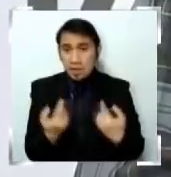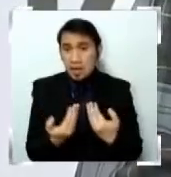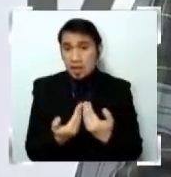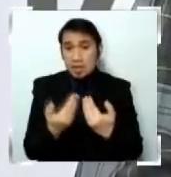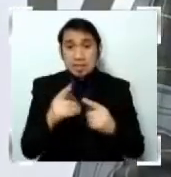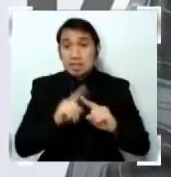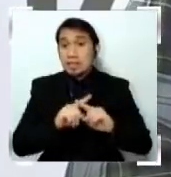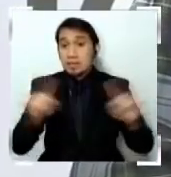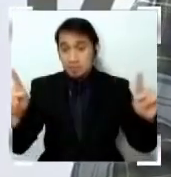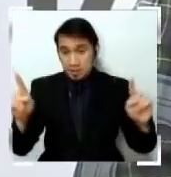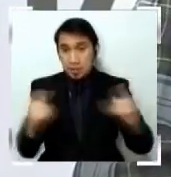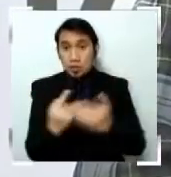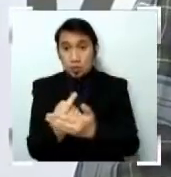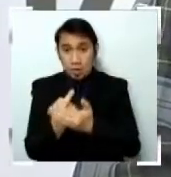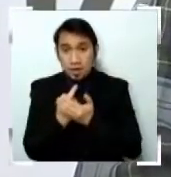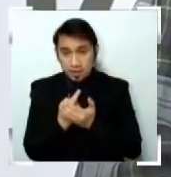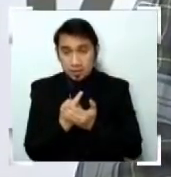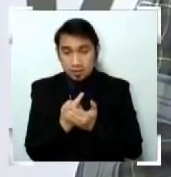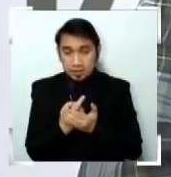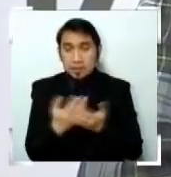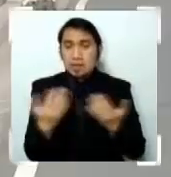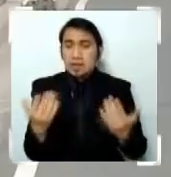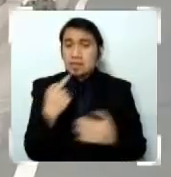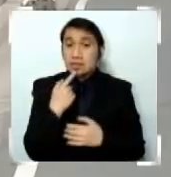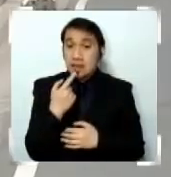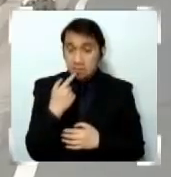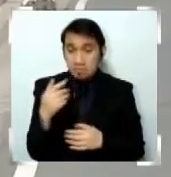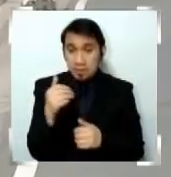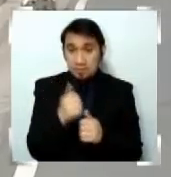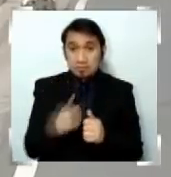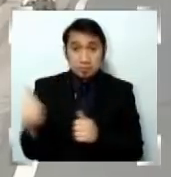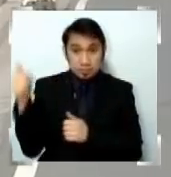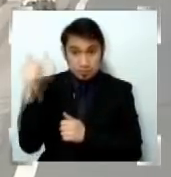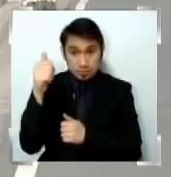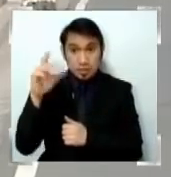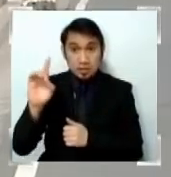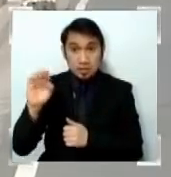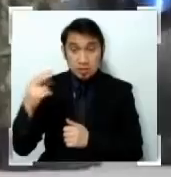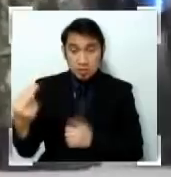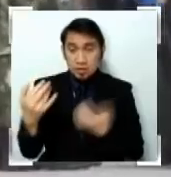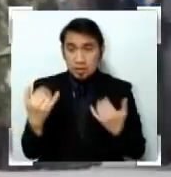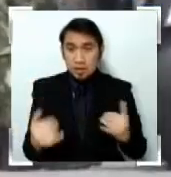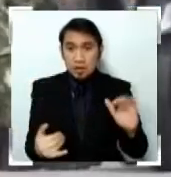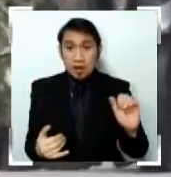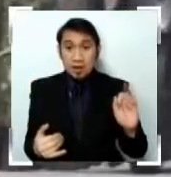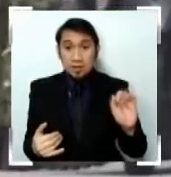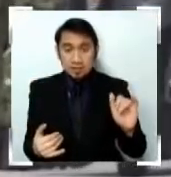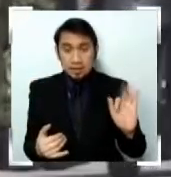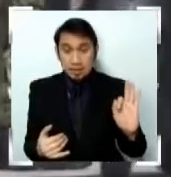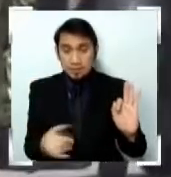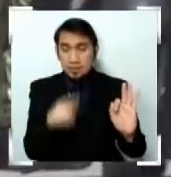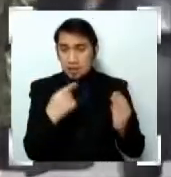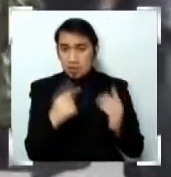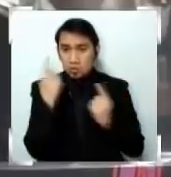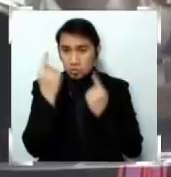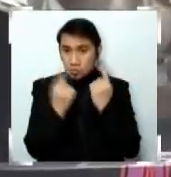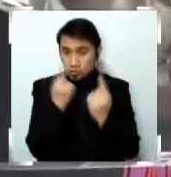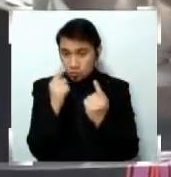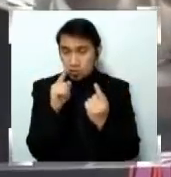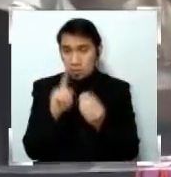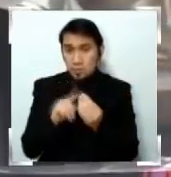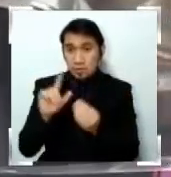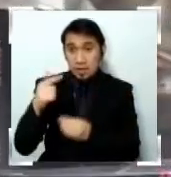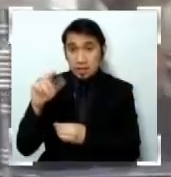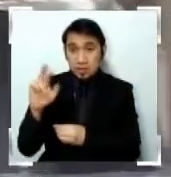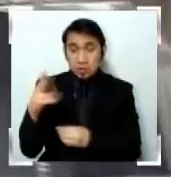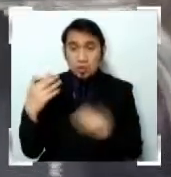Pero sabi ngayon ni Health Secretary Francisco Duque III, pag-uusapan pa ng IATF bukas ang mga concern ng ilang LGU kaugnay ng bagong